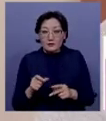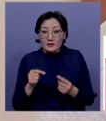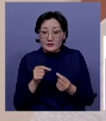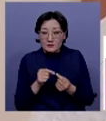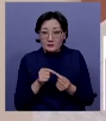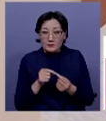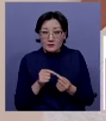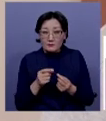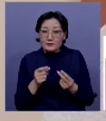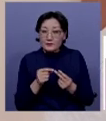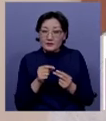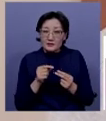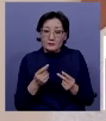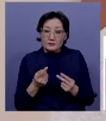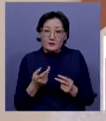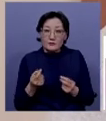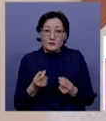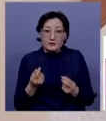басындай ма, екі тырнақтың басындай ма, бір